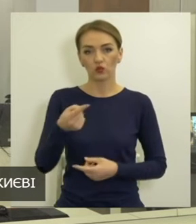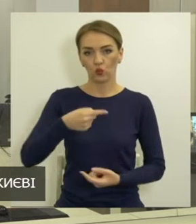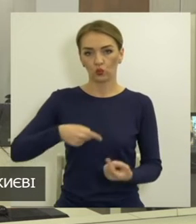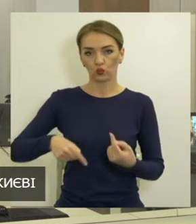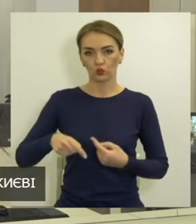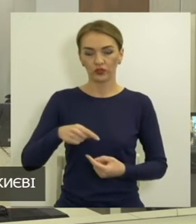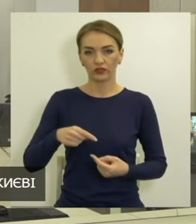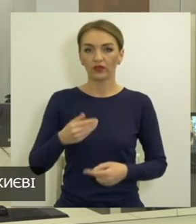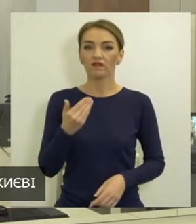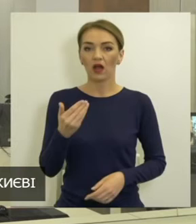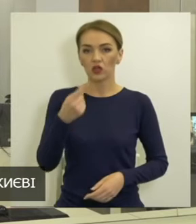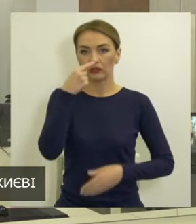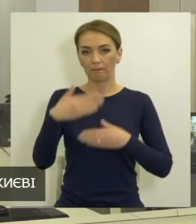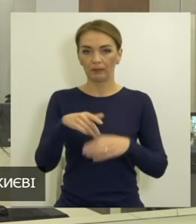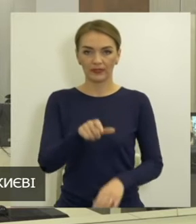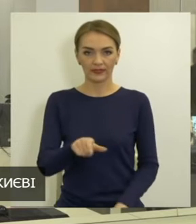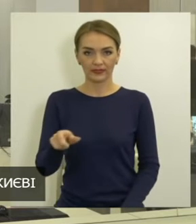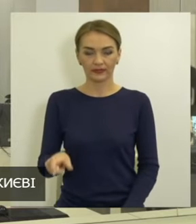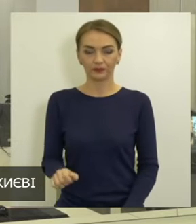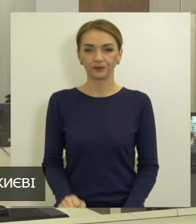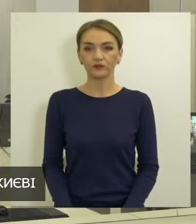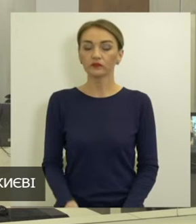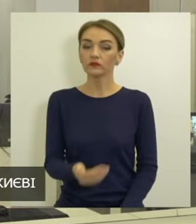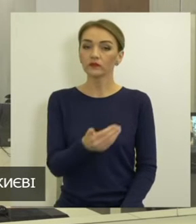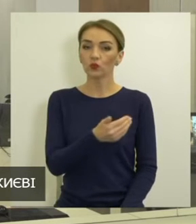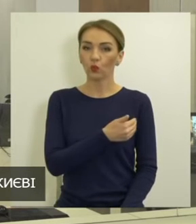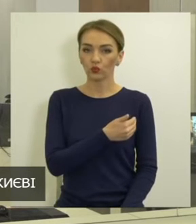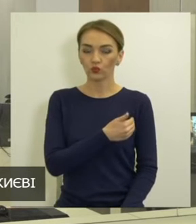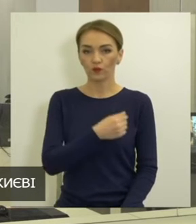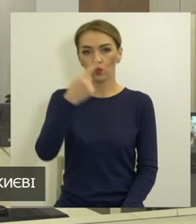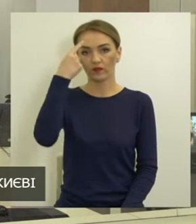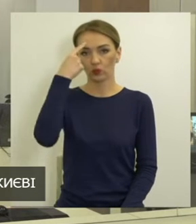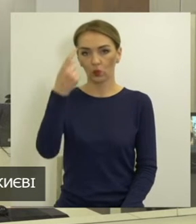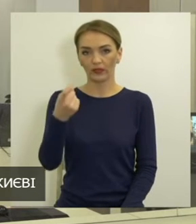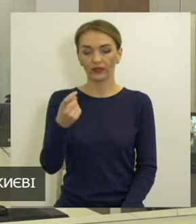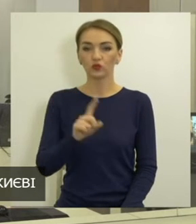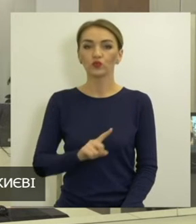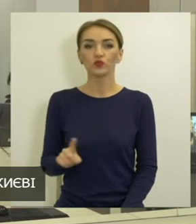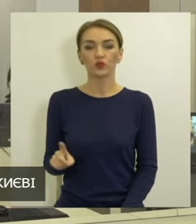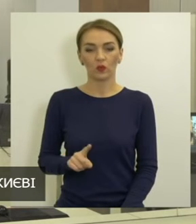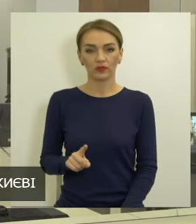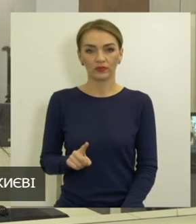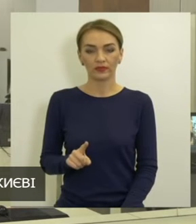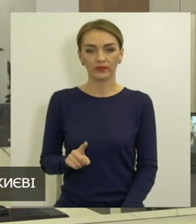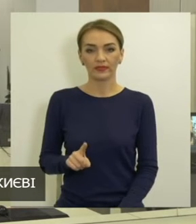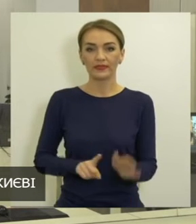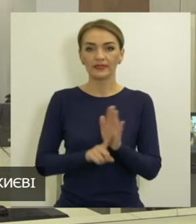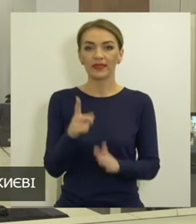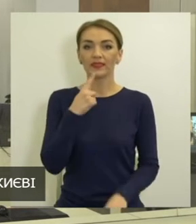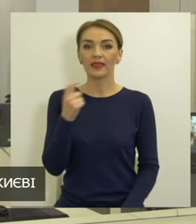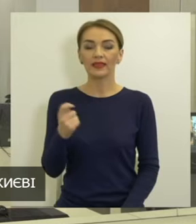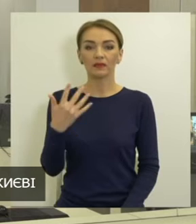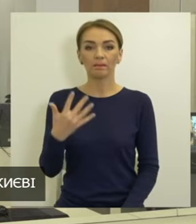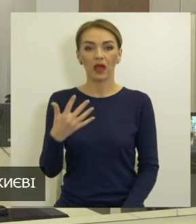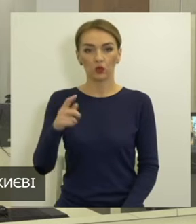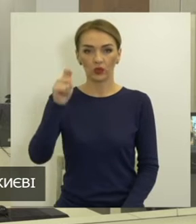оточуючих, ваших близьких. Хочу повідомити, що в неділі 5